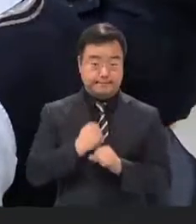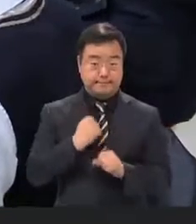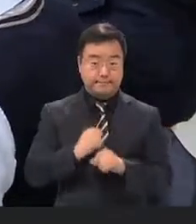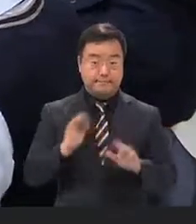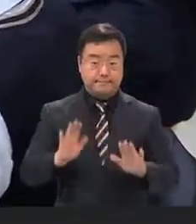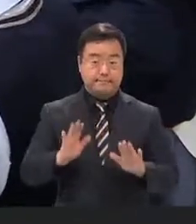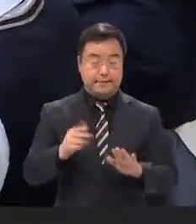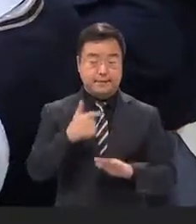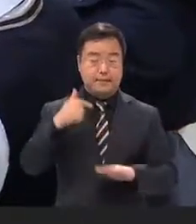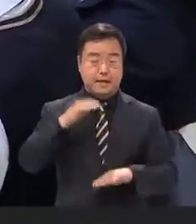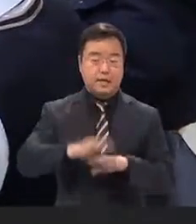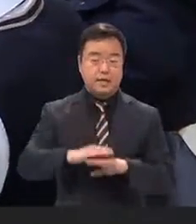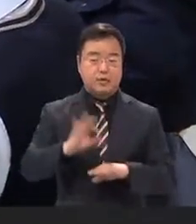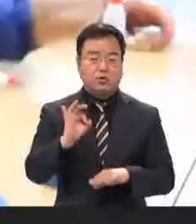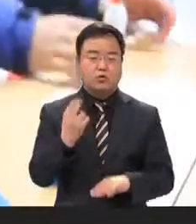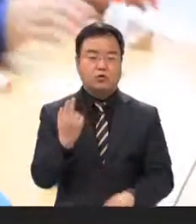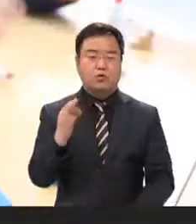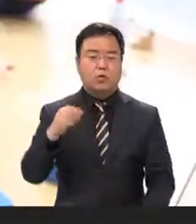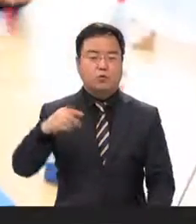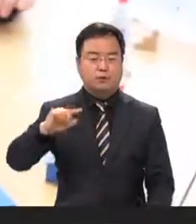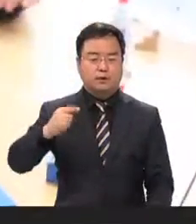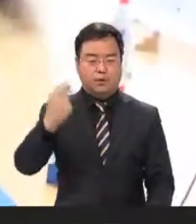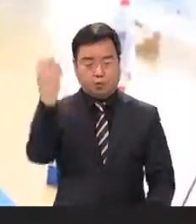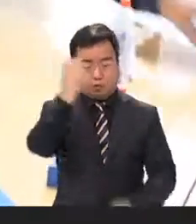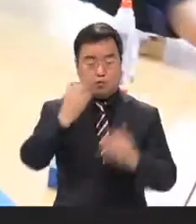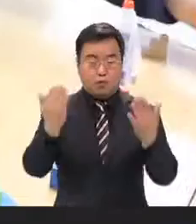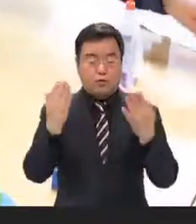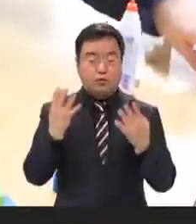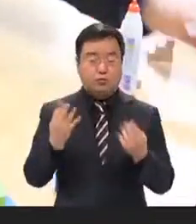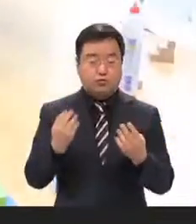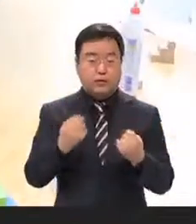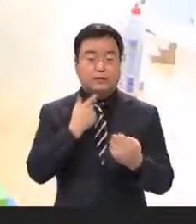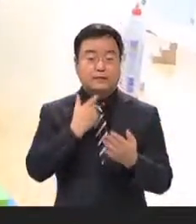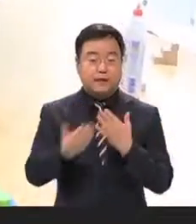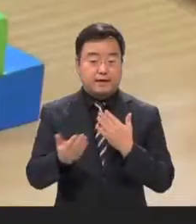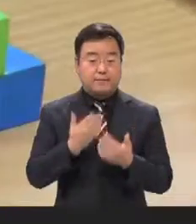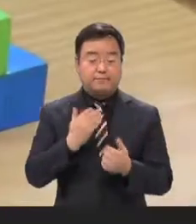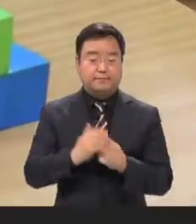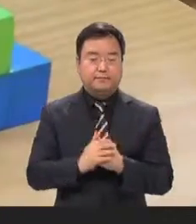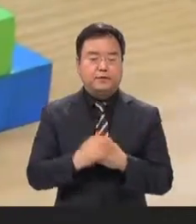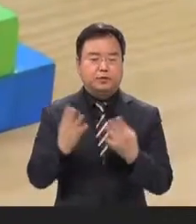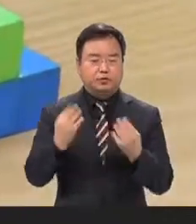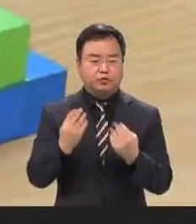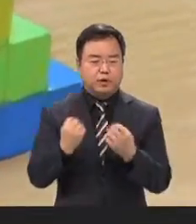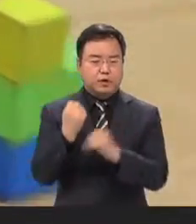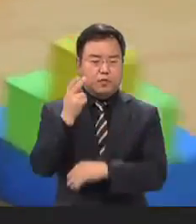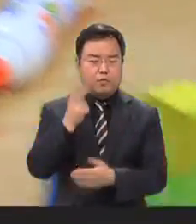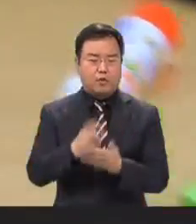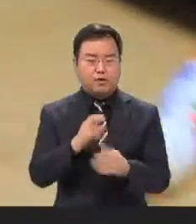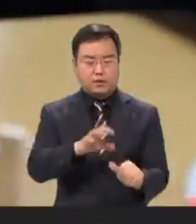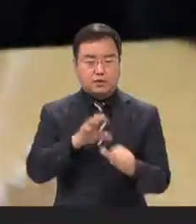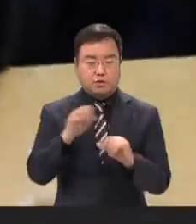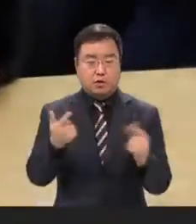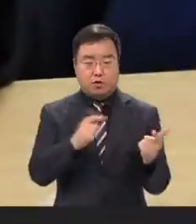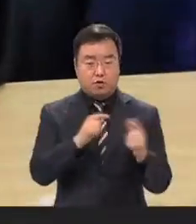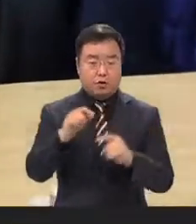대전 용산고등학교의 수학 체험전. 수학의 원리를 이용한 다양한 프로그램이